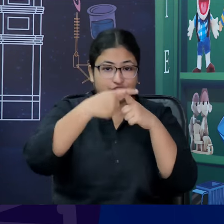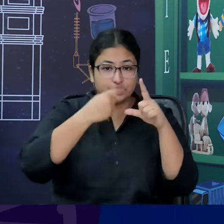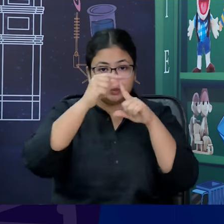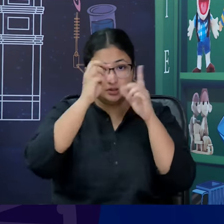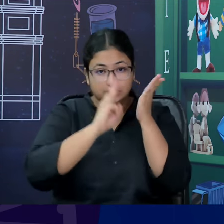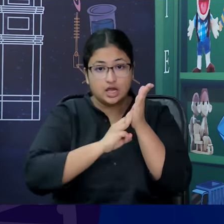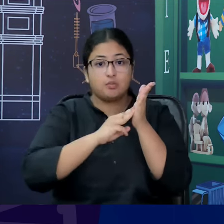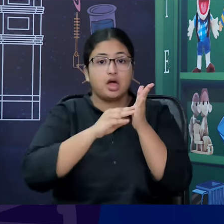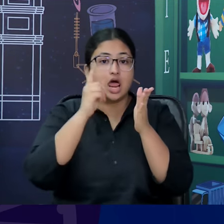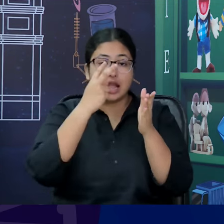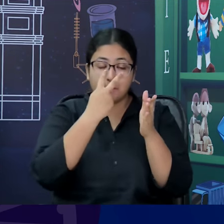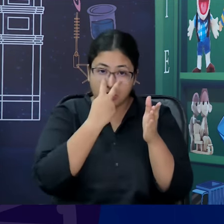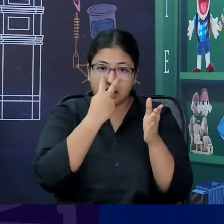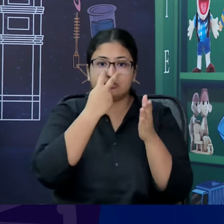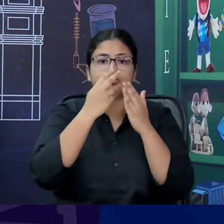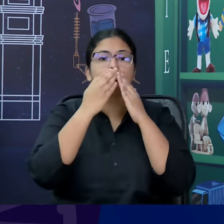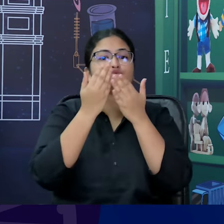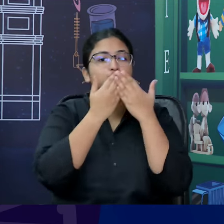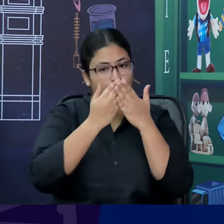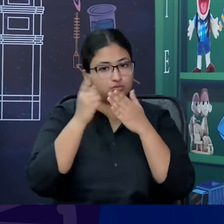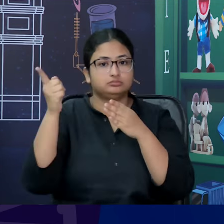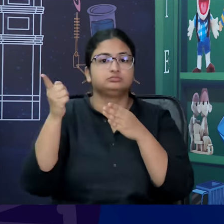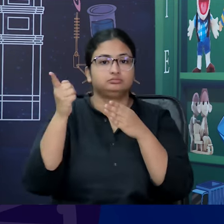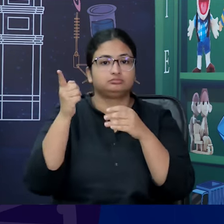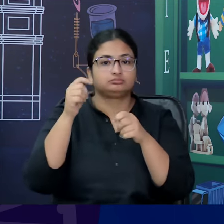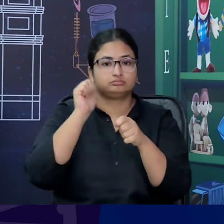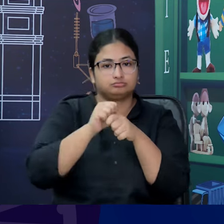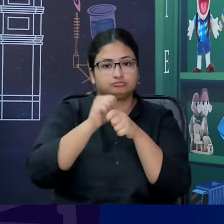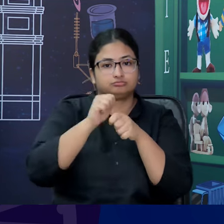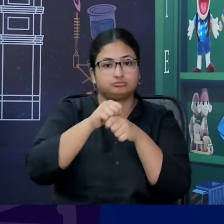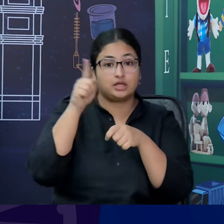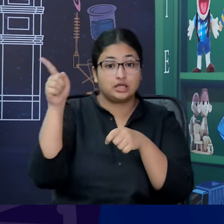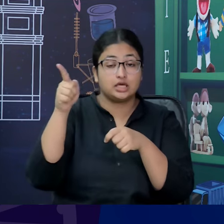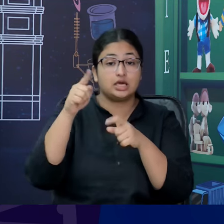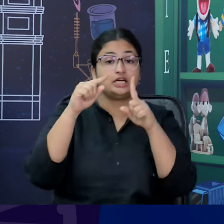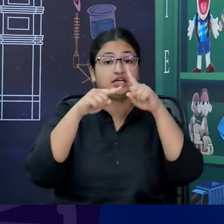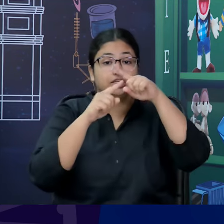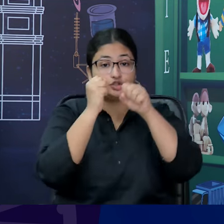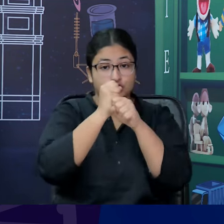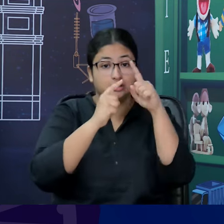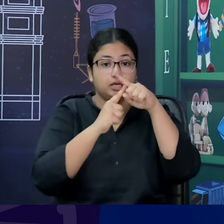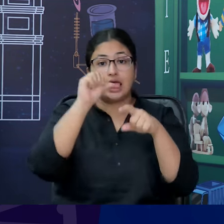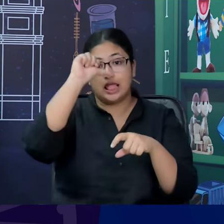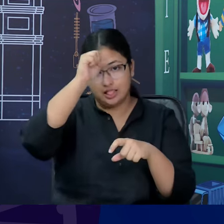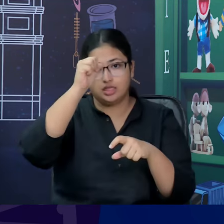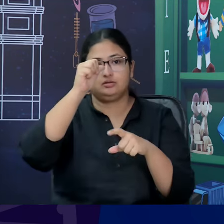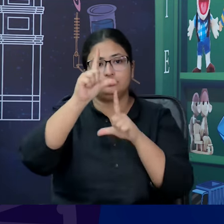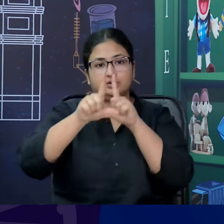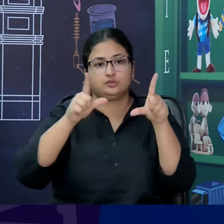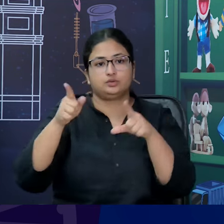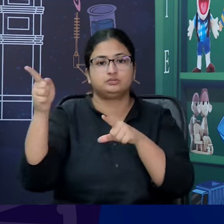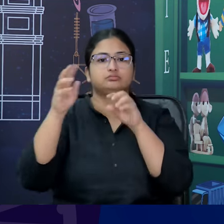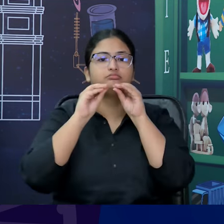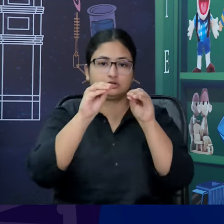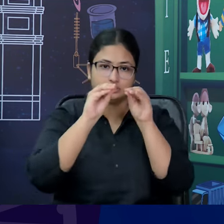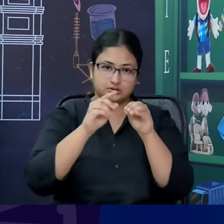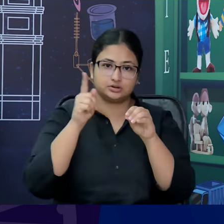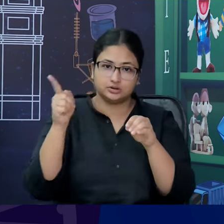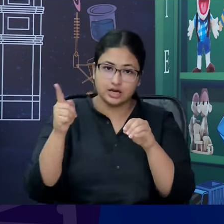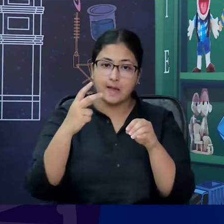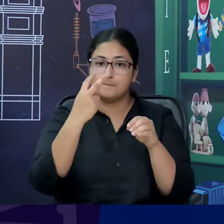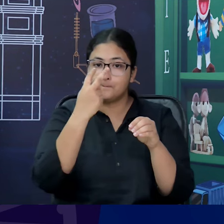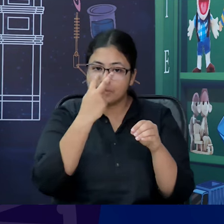नमस्कार और आपको बता दें कि यह जो स्कूल है ये इसे चलाया जाता है ब्लाइंड रिलीफ एसोसिएशन के द्वारा तो